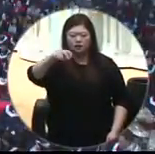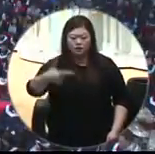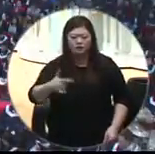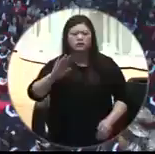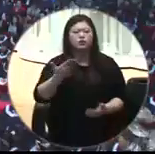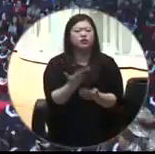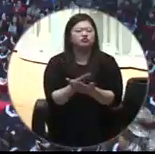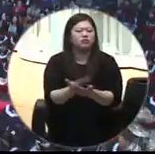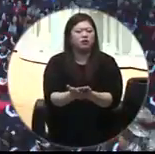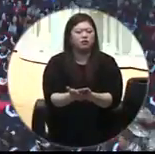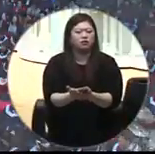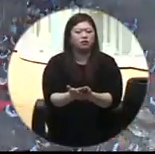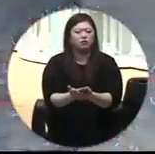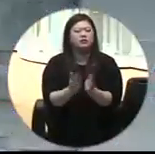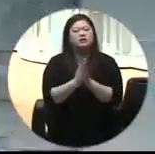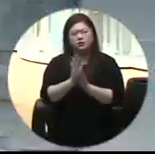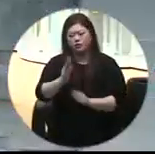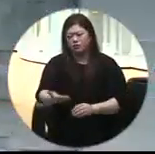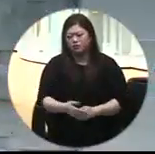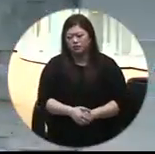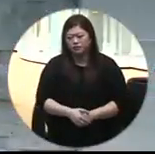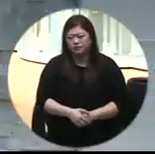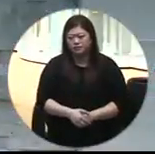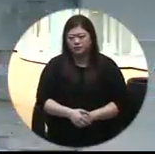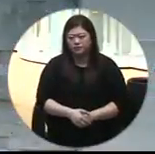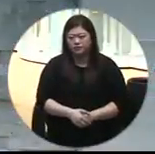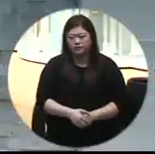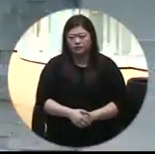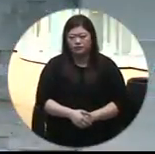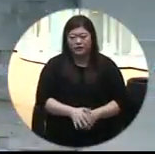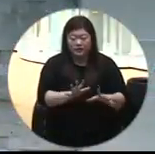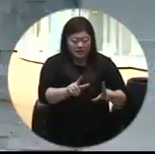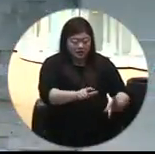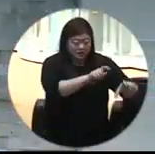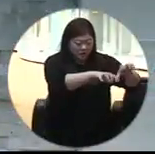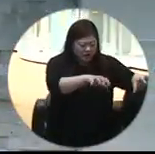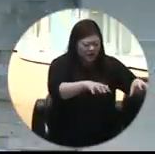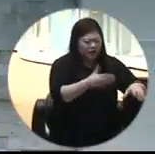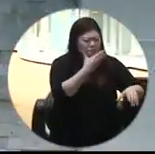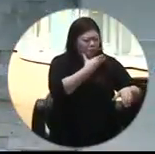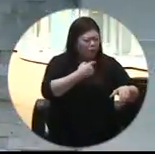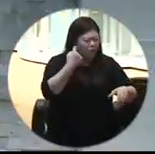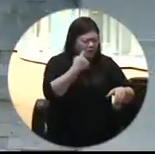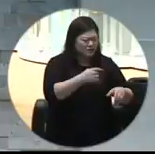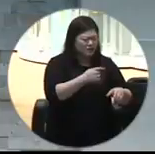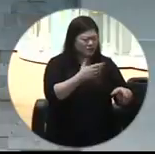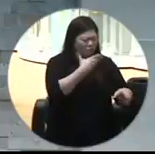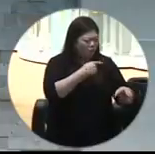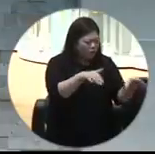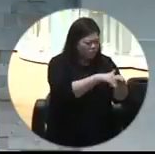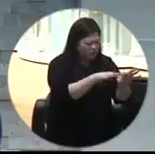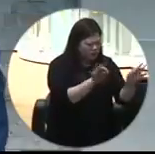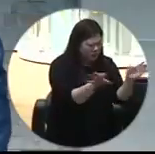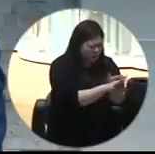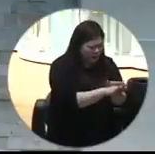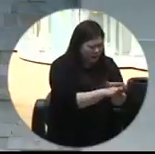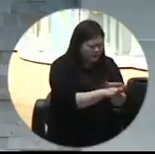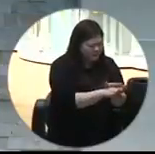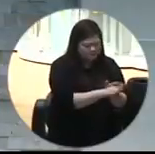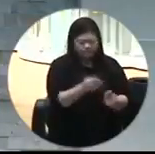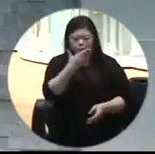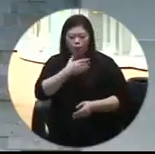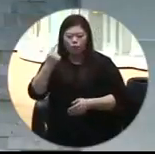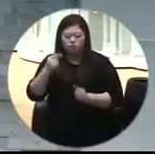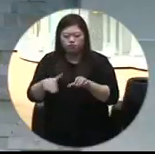자, 여기에 동참하면 현장의 허감 문화를 복음 문화로 바꾸는 문화개혁의 삶을